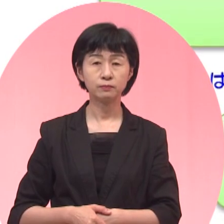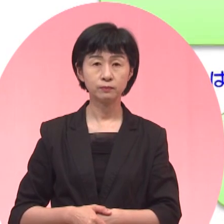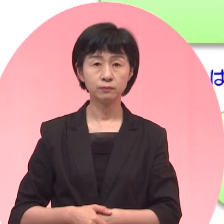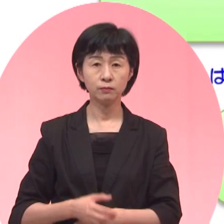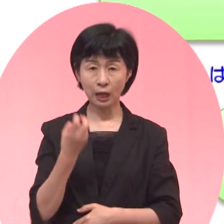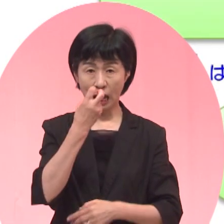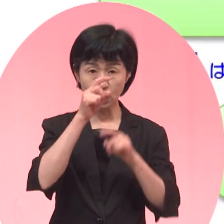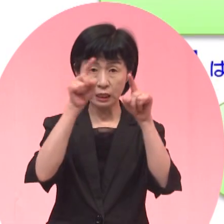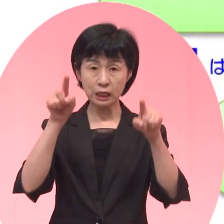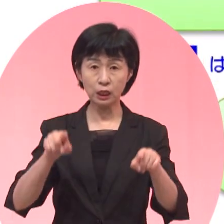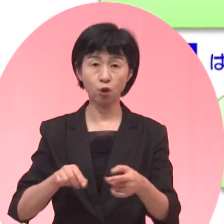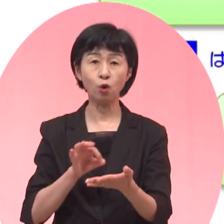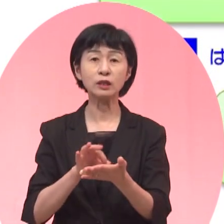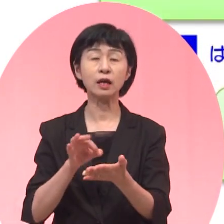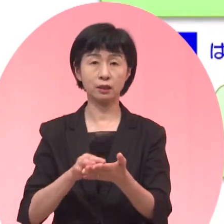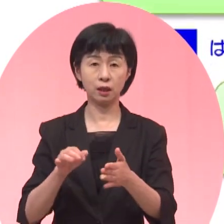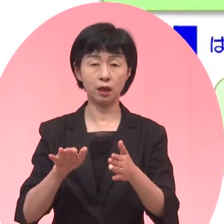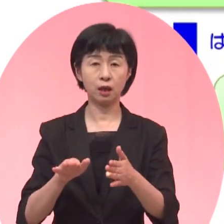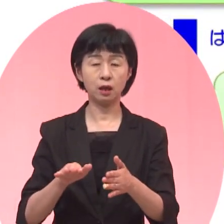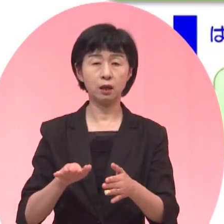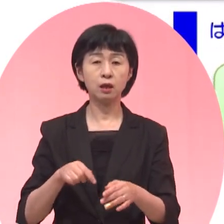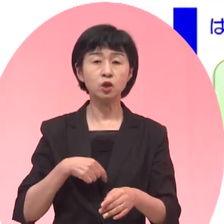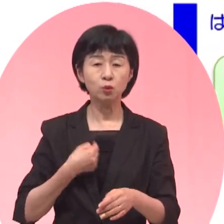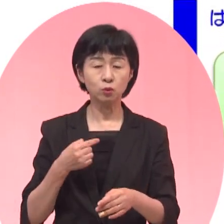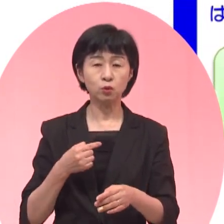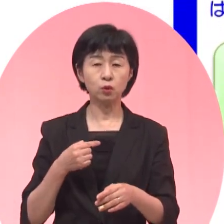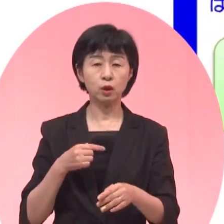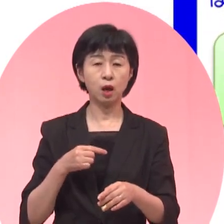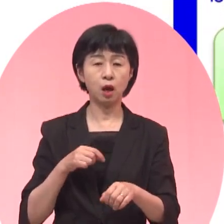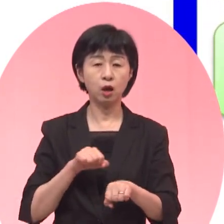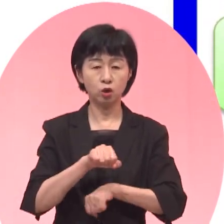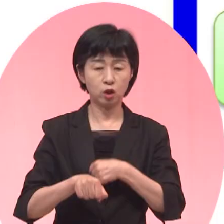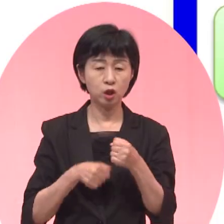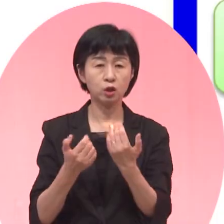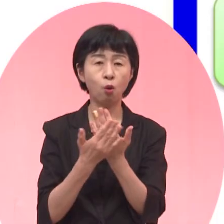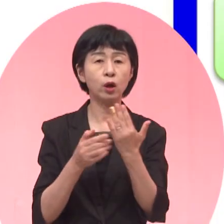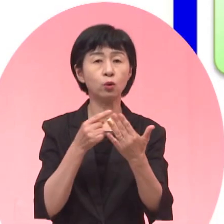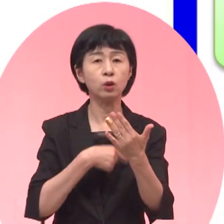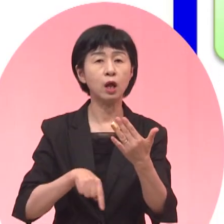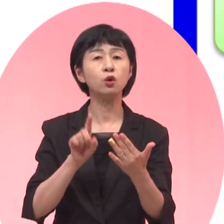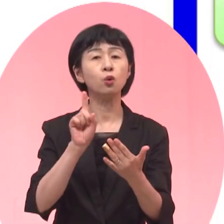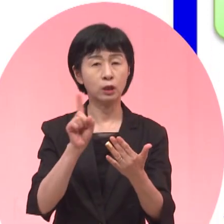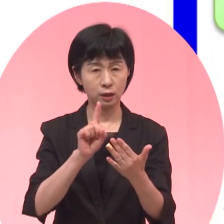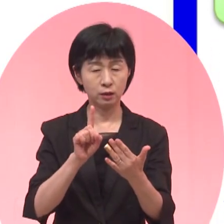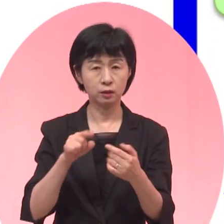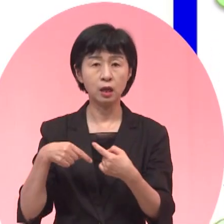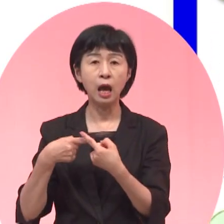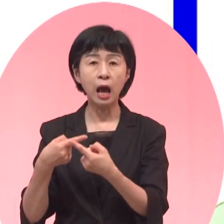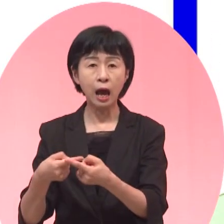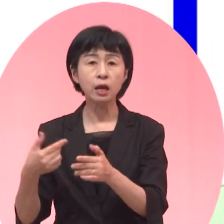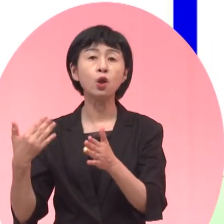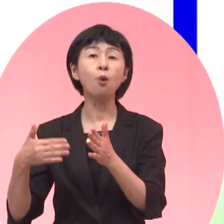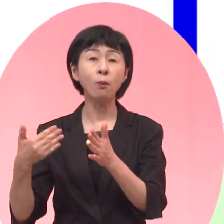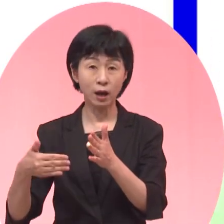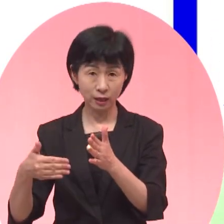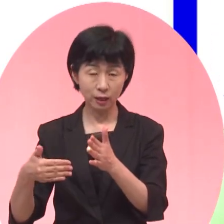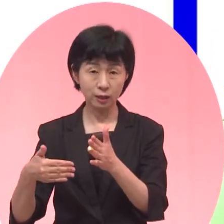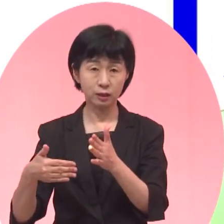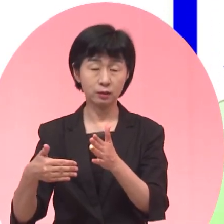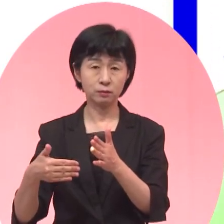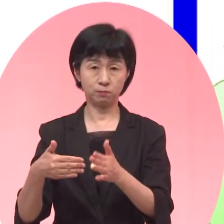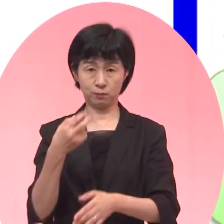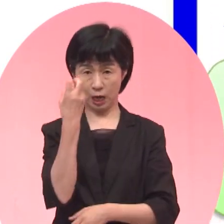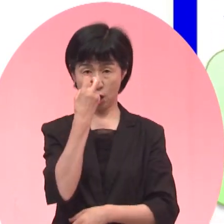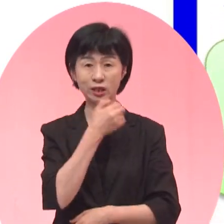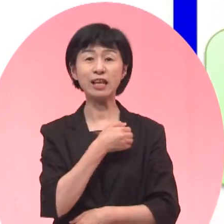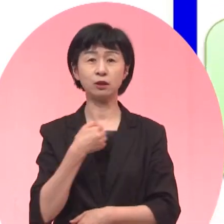チェックシートを使えば、今自分がどのような保険に入っているのか、それとも入っていないのか